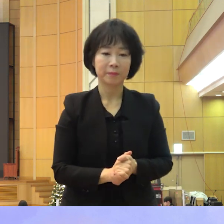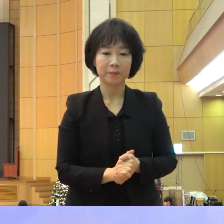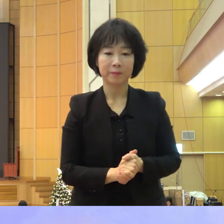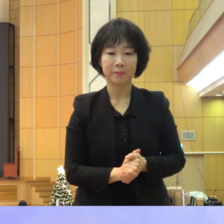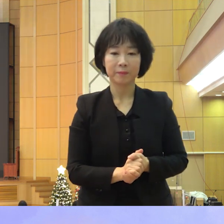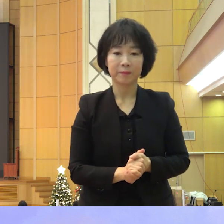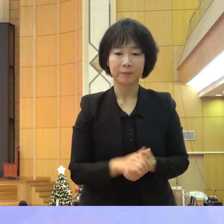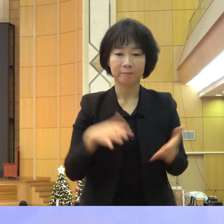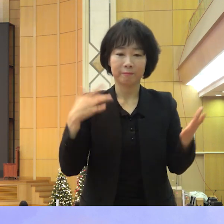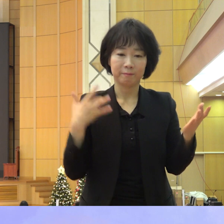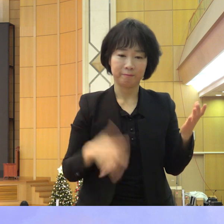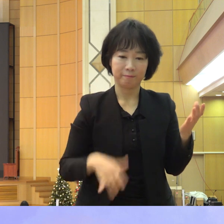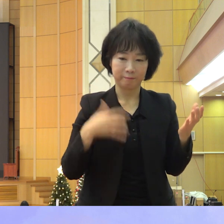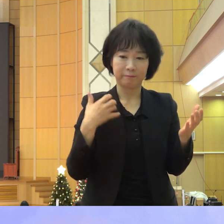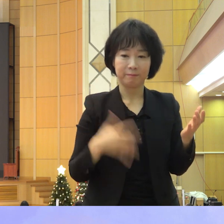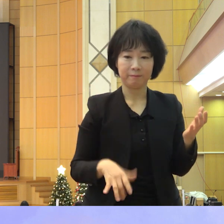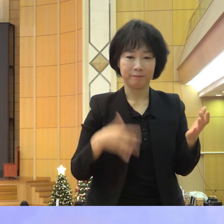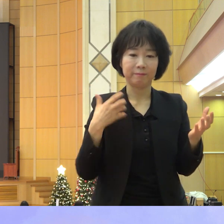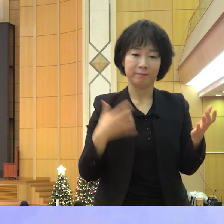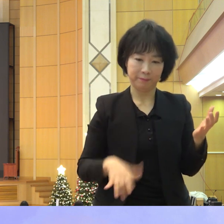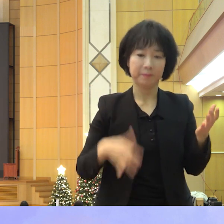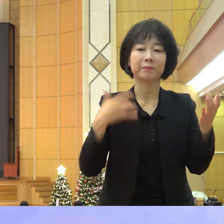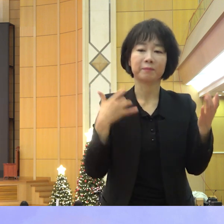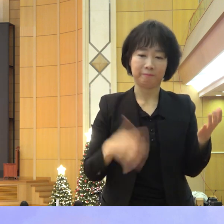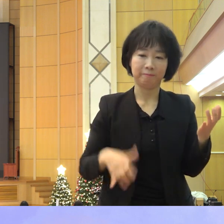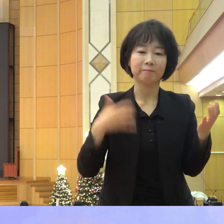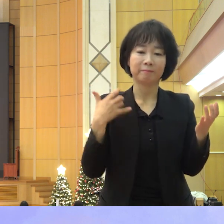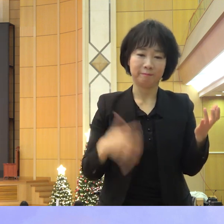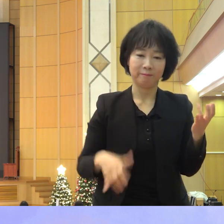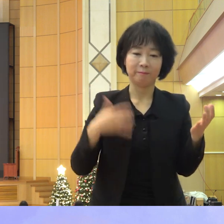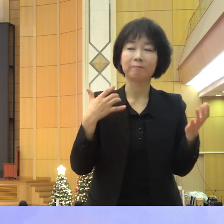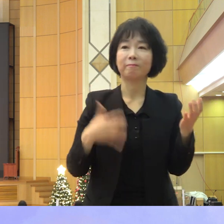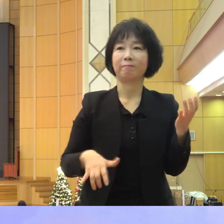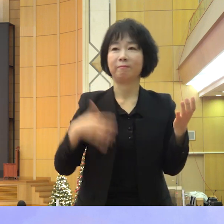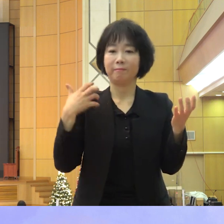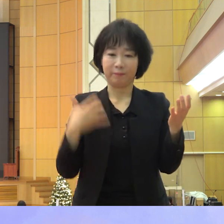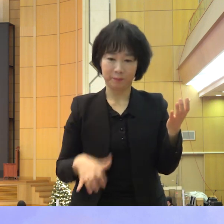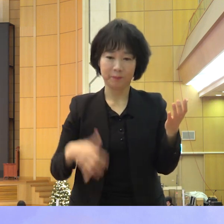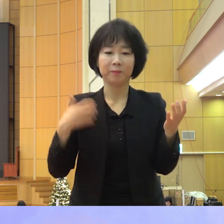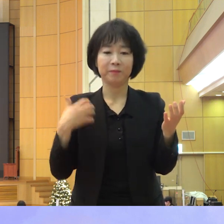이어서 주님께 박수치며 찬양하시겠습니다.